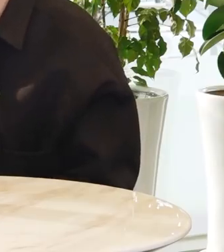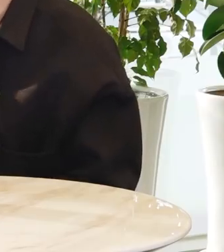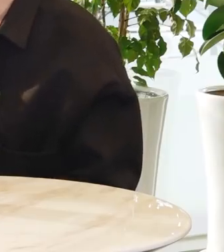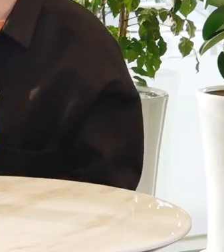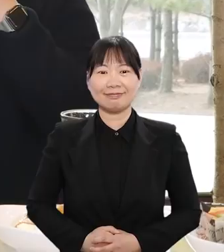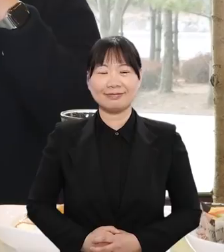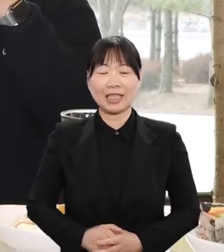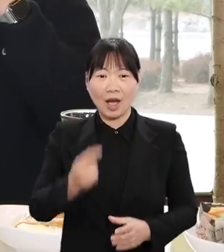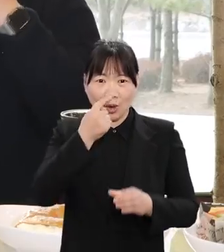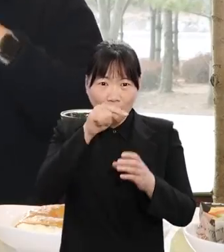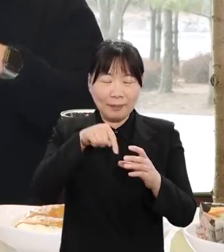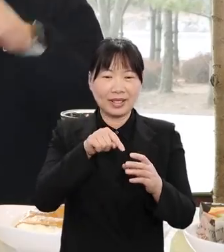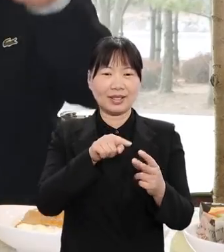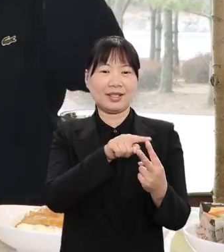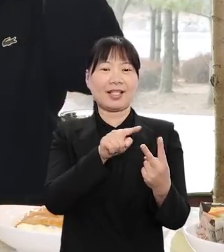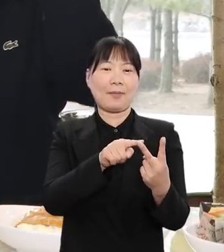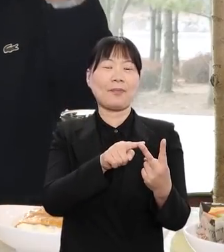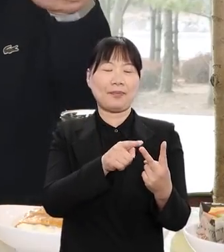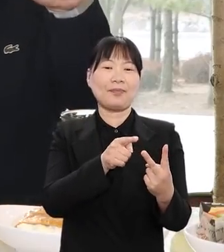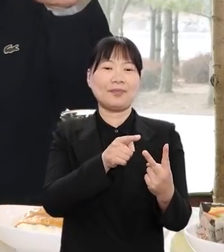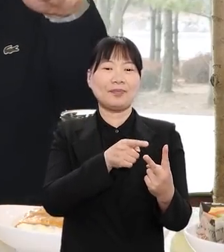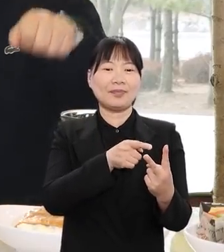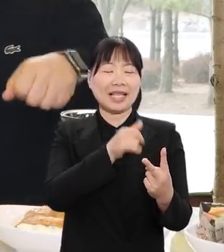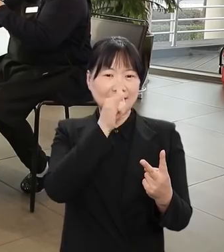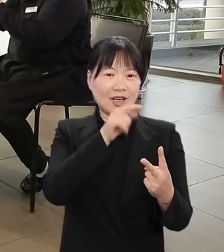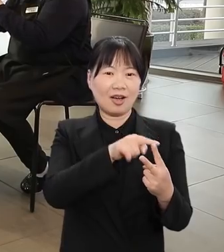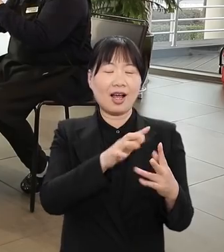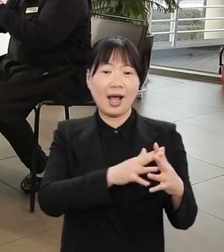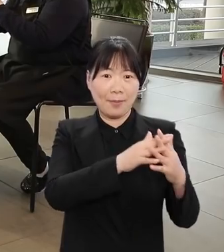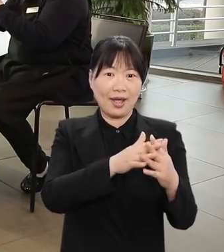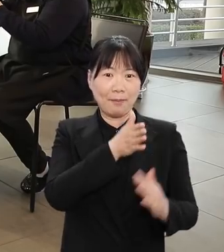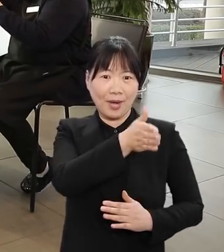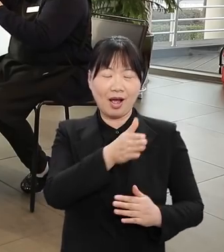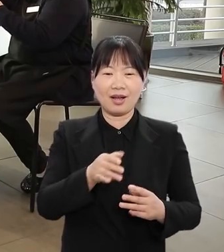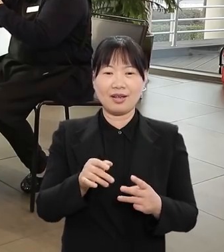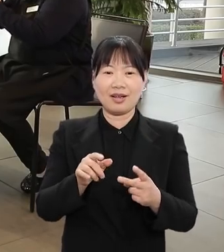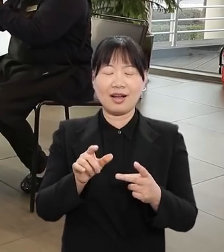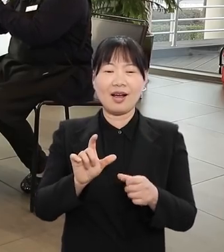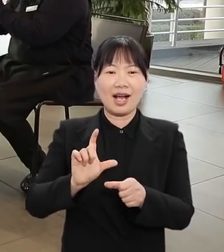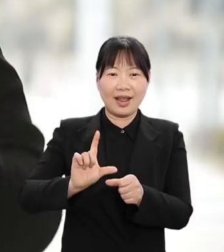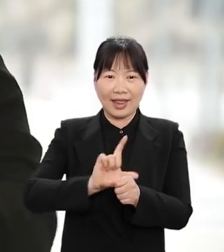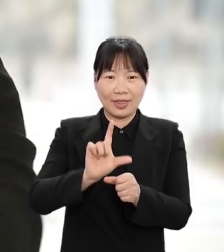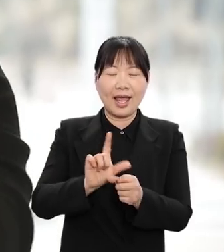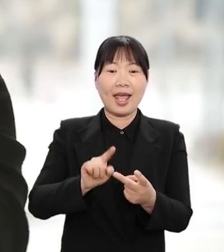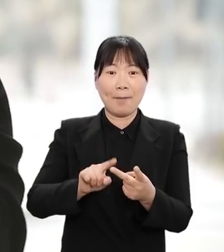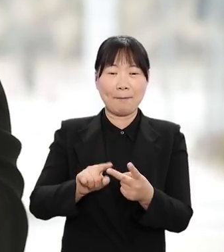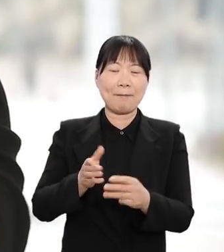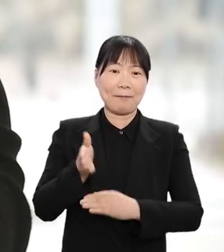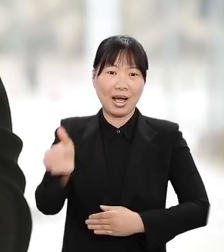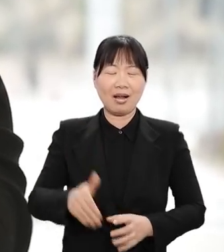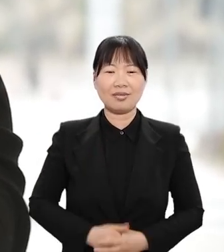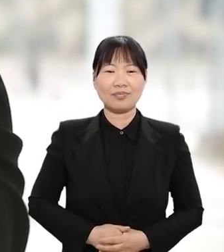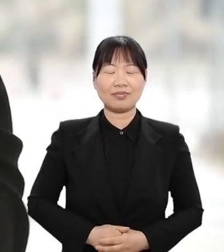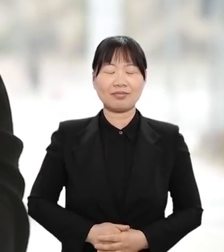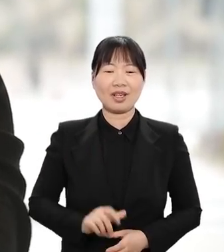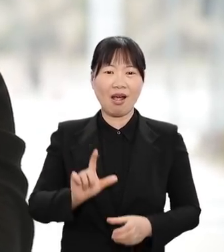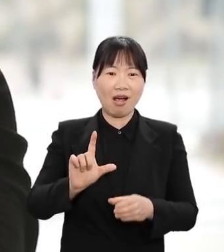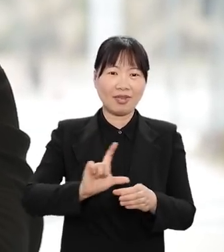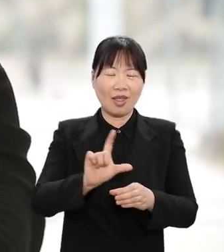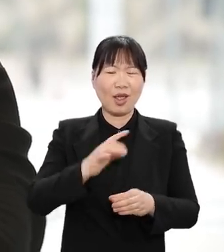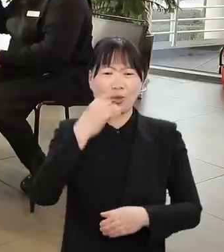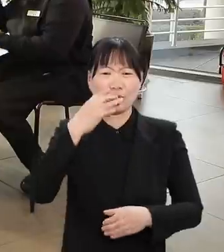맛있어. 사실 커피에는 양대 산맥이 있잖아요. 네. 아메리카노파, 라떼파. 저는 라떼도